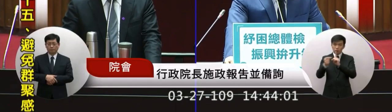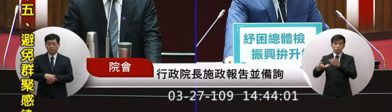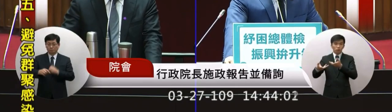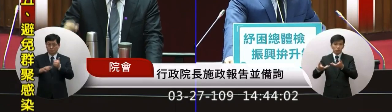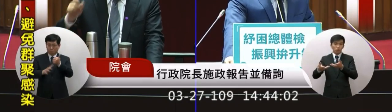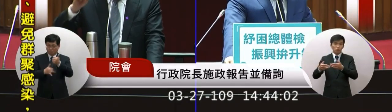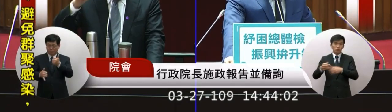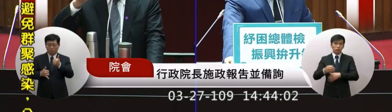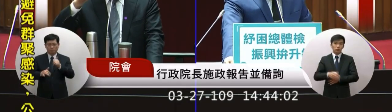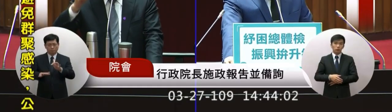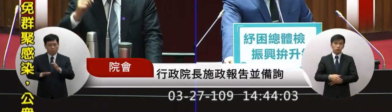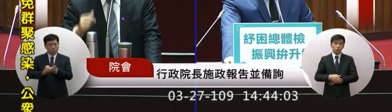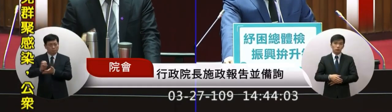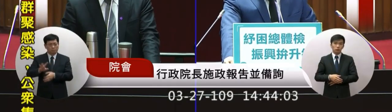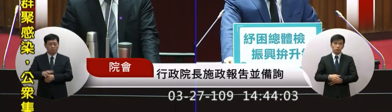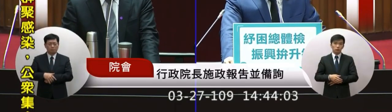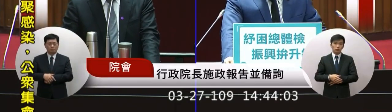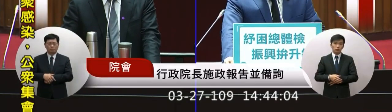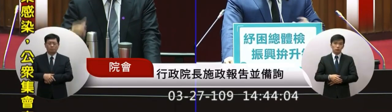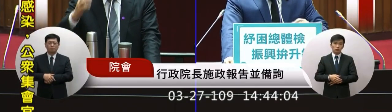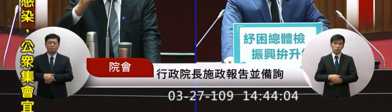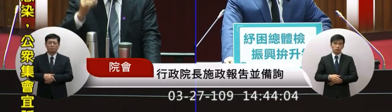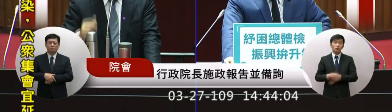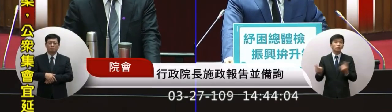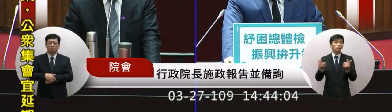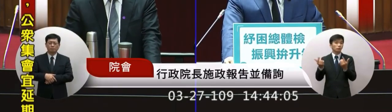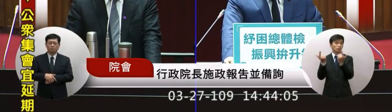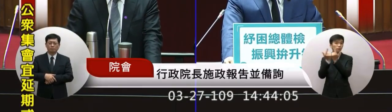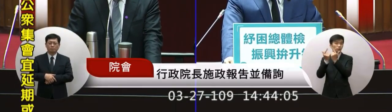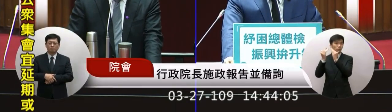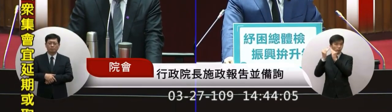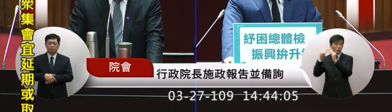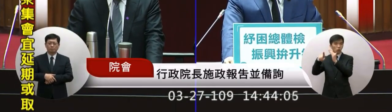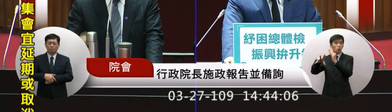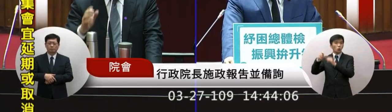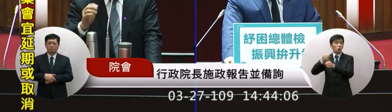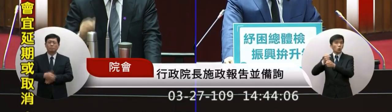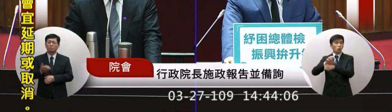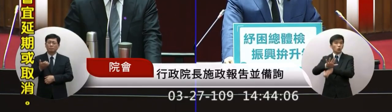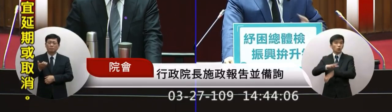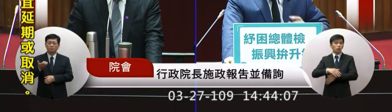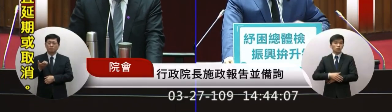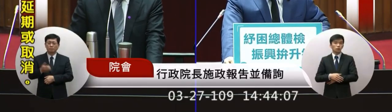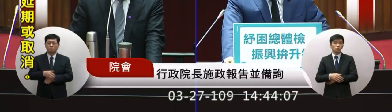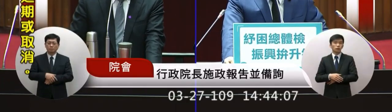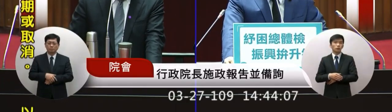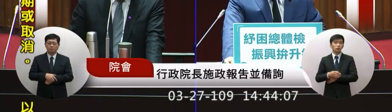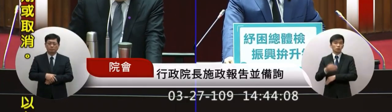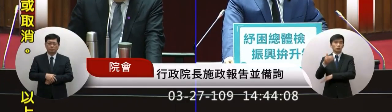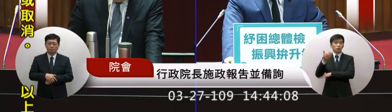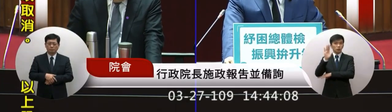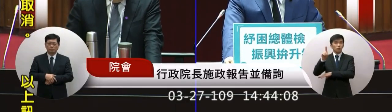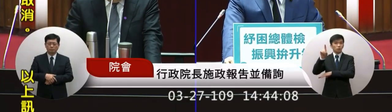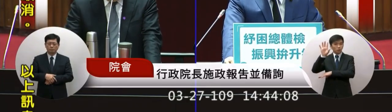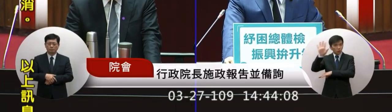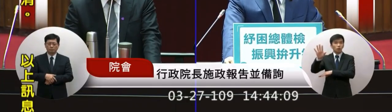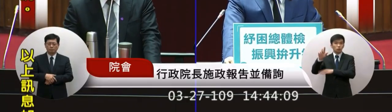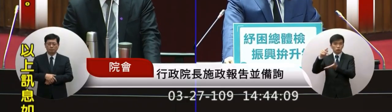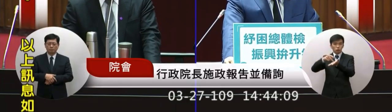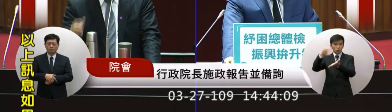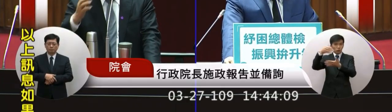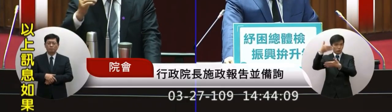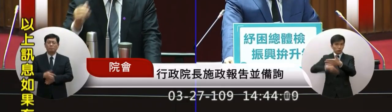委员阿力，我就讲， 就台北市即马已经有在做啊啦，伊的室友地有减租啊，这个可以参考一